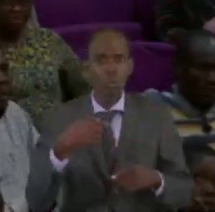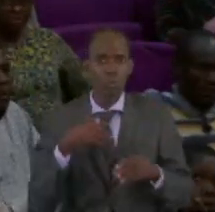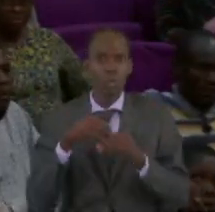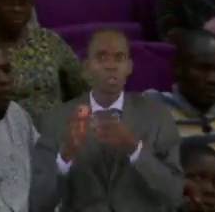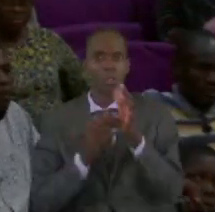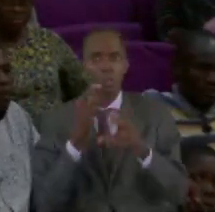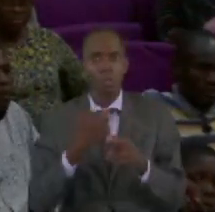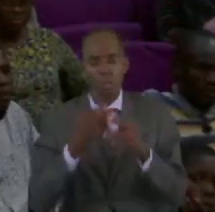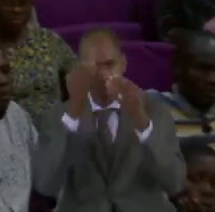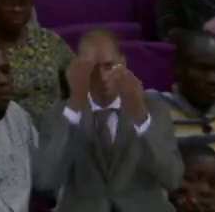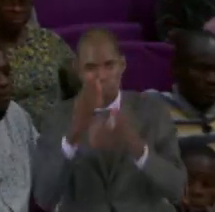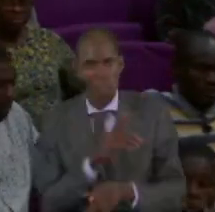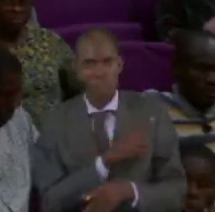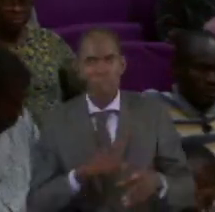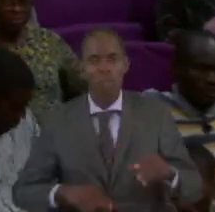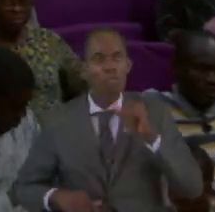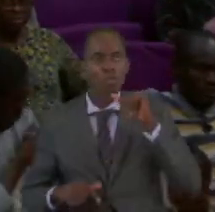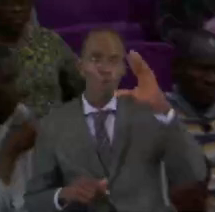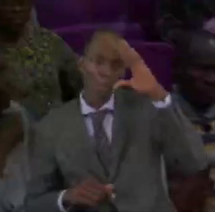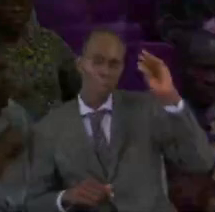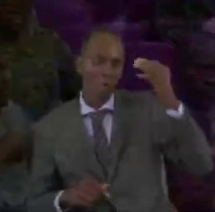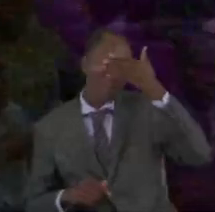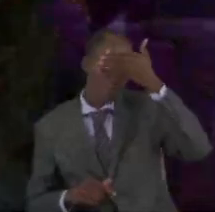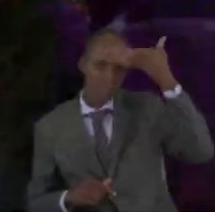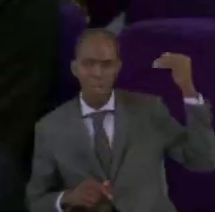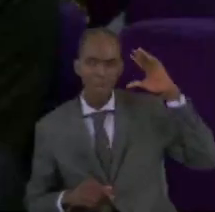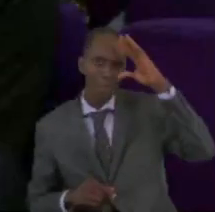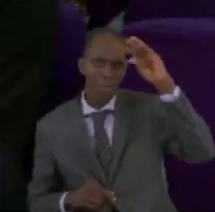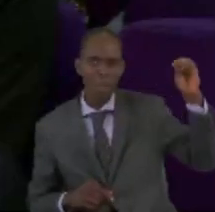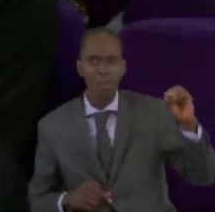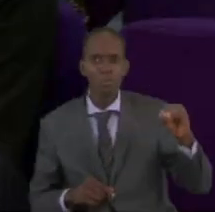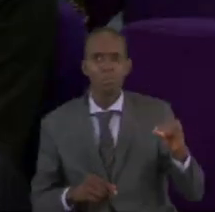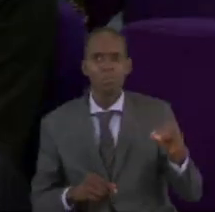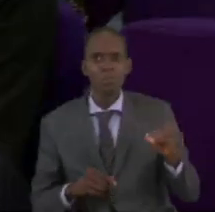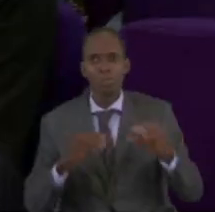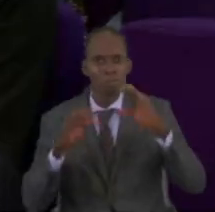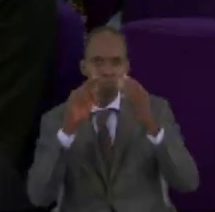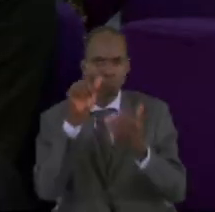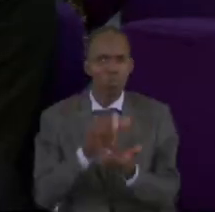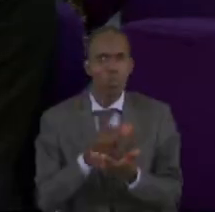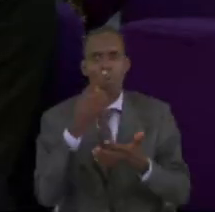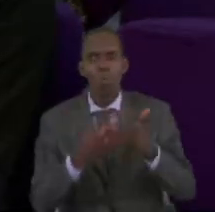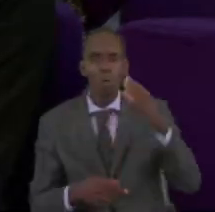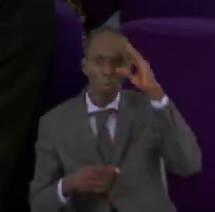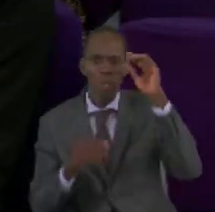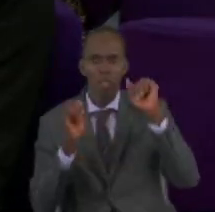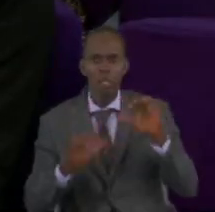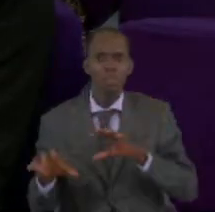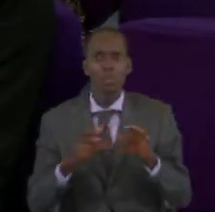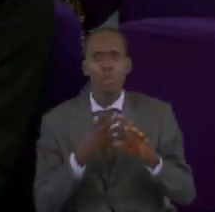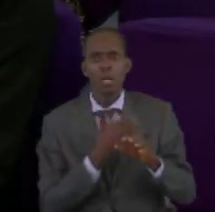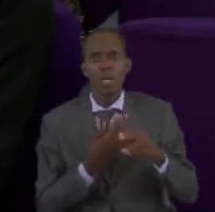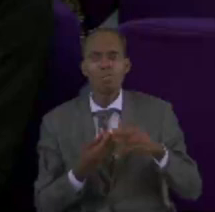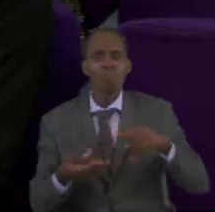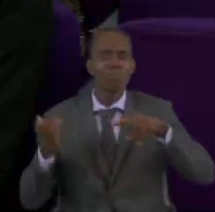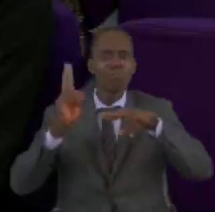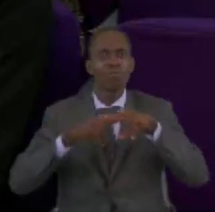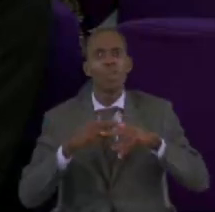Jésus-Christ. Obéissez au Seigneur et non aux hommes. Oubliez les hommes. Minimisez ce que l'homme peut faire